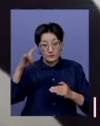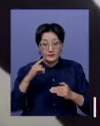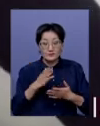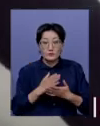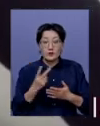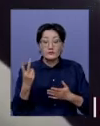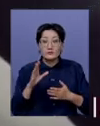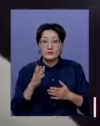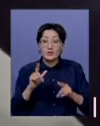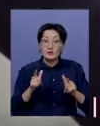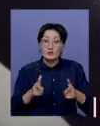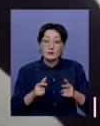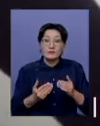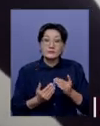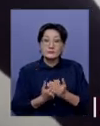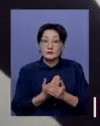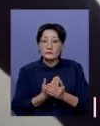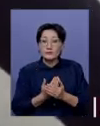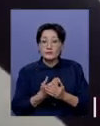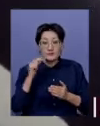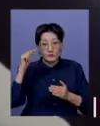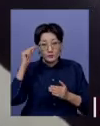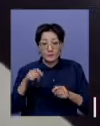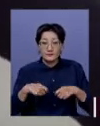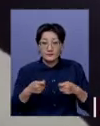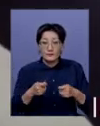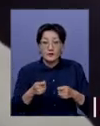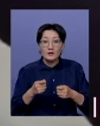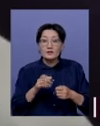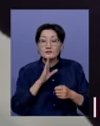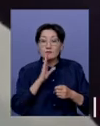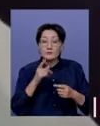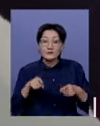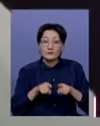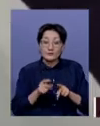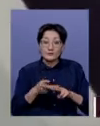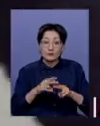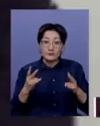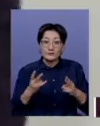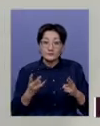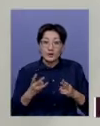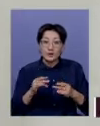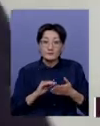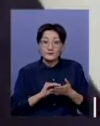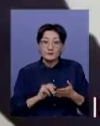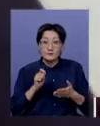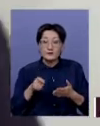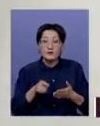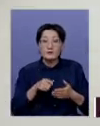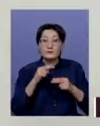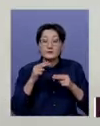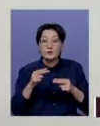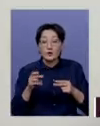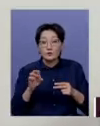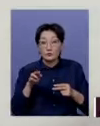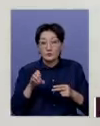двустороннее соглашение с властями поднебесной от передачи осужденных однако для этого необходимо письменное обращение заключённый